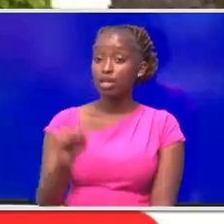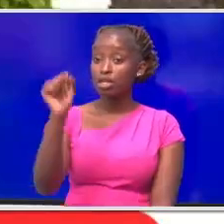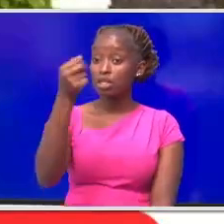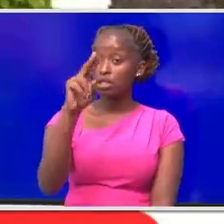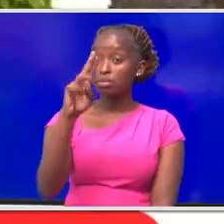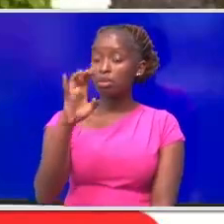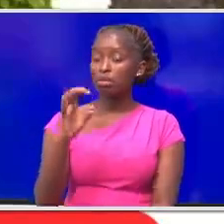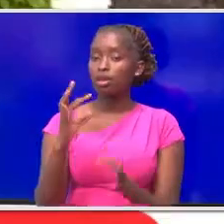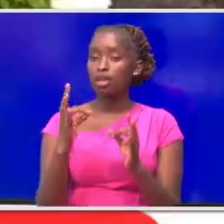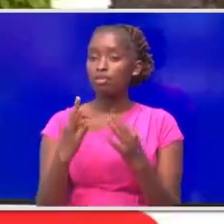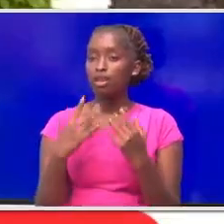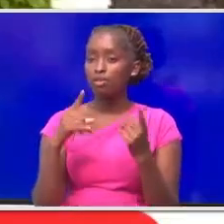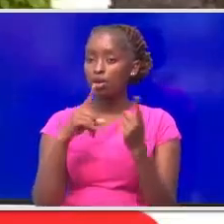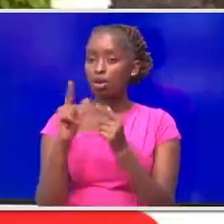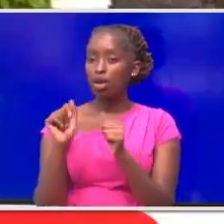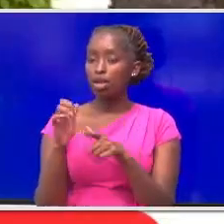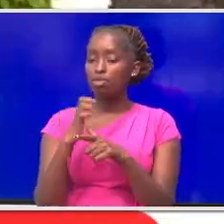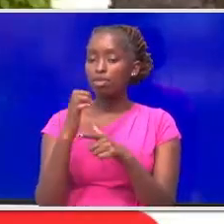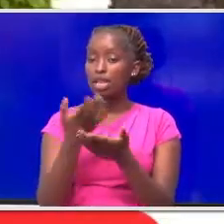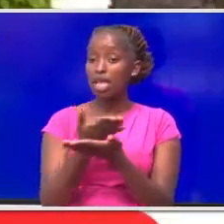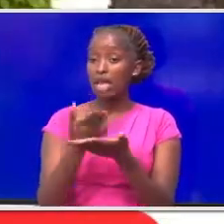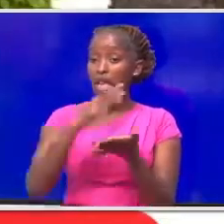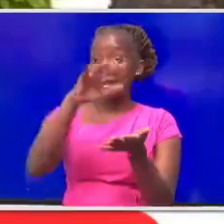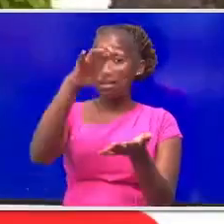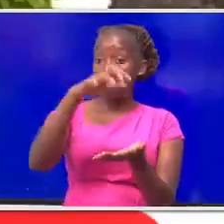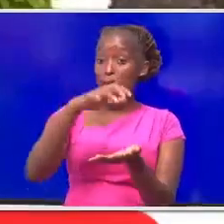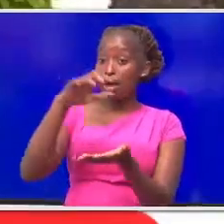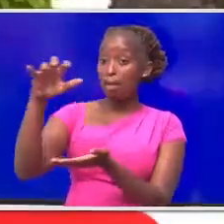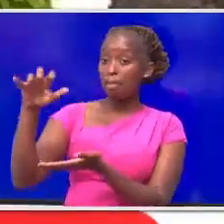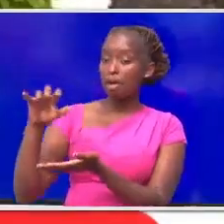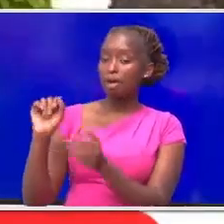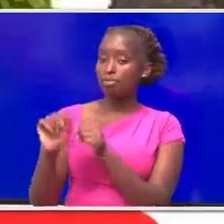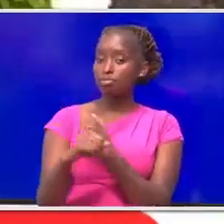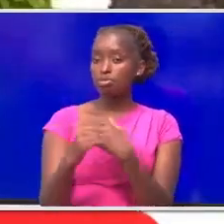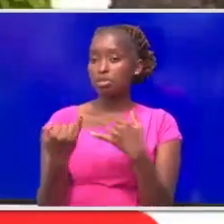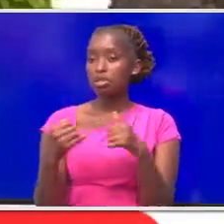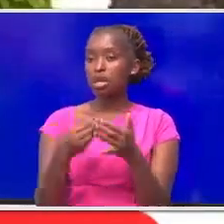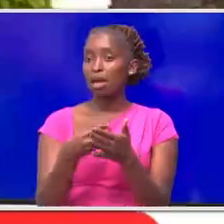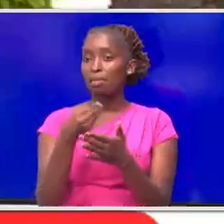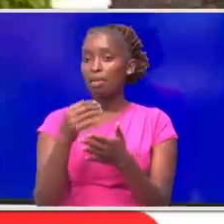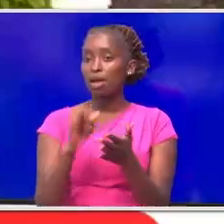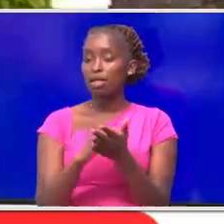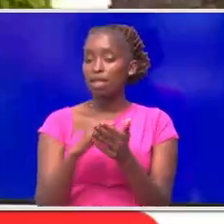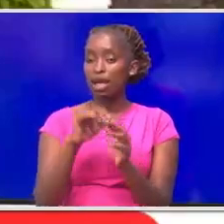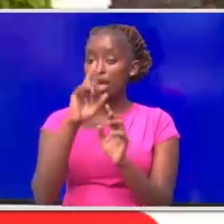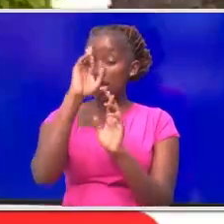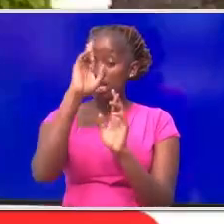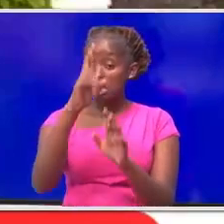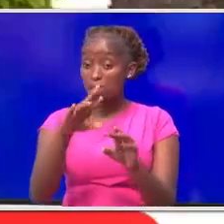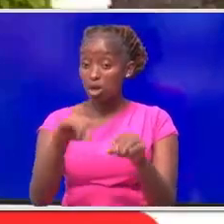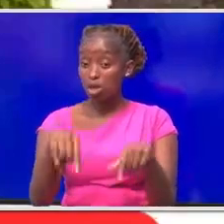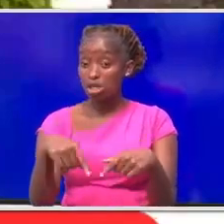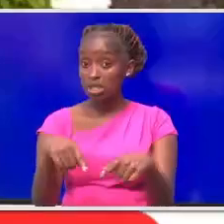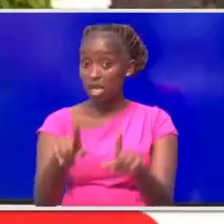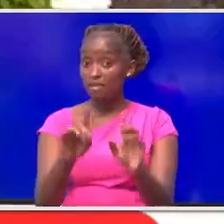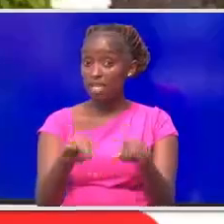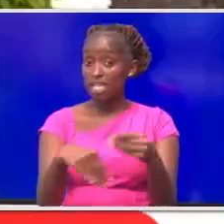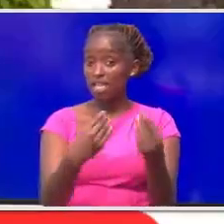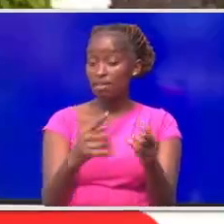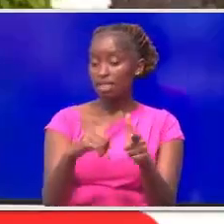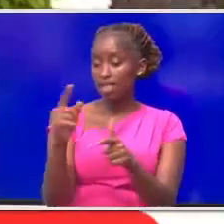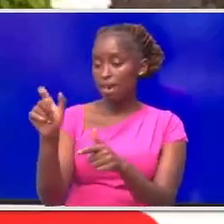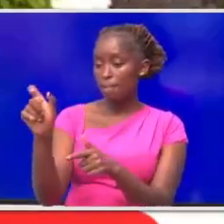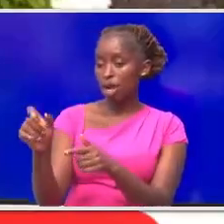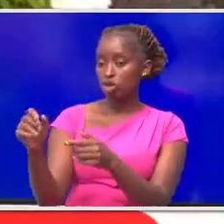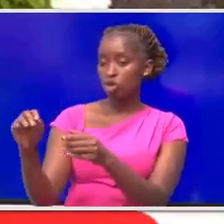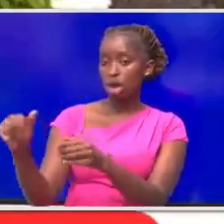ukienda supermarket yoyote uwezi nunua. Ni ile wewe unapeana na wewe unapewa. Wengine wanaona